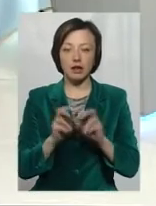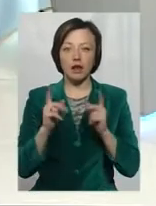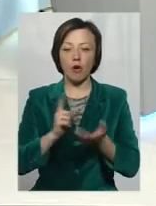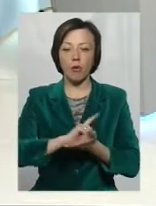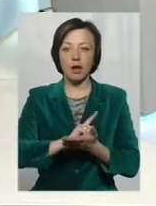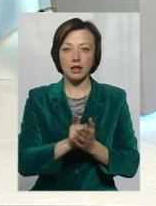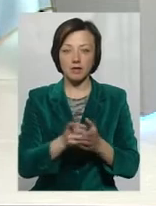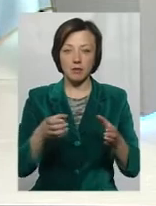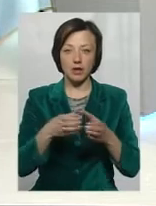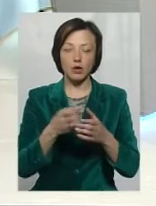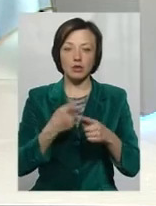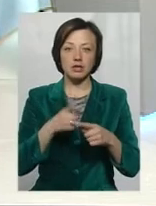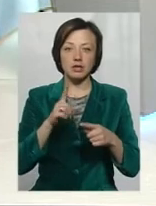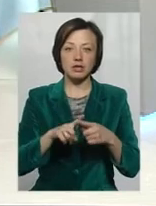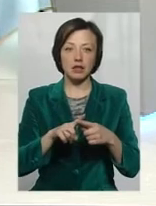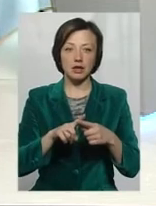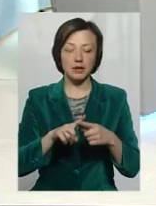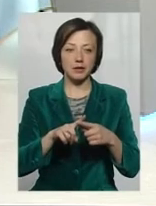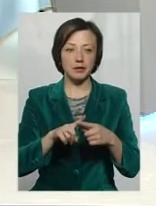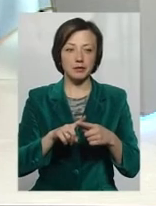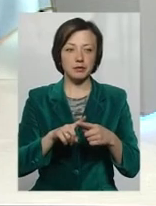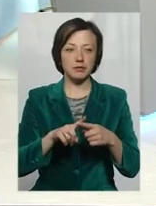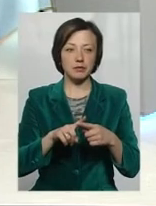оперативні батальйони. Це батальйони, які,